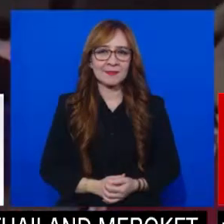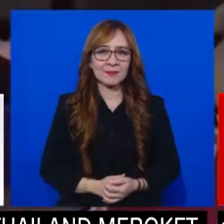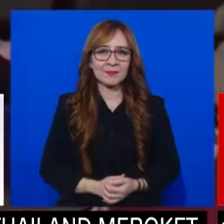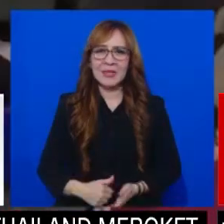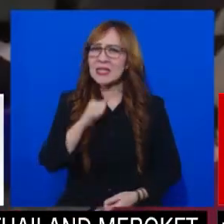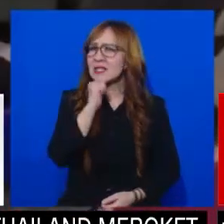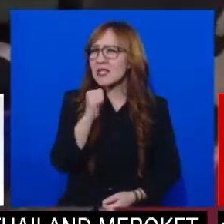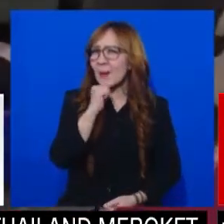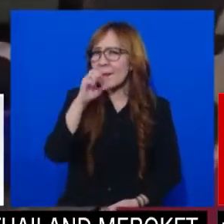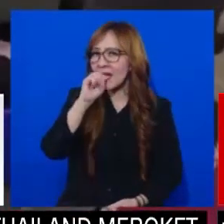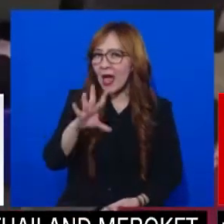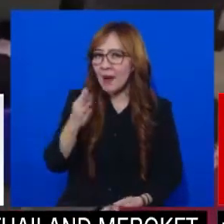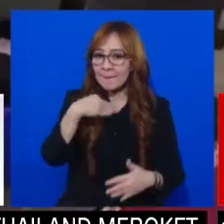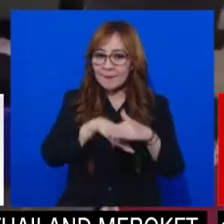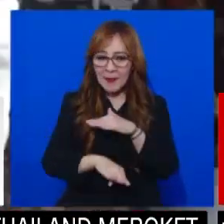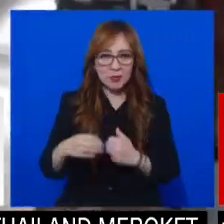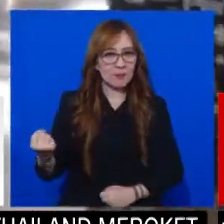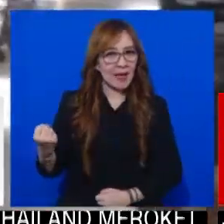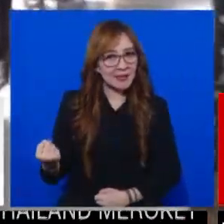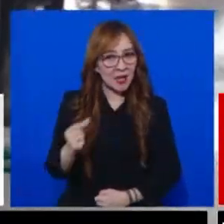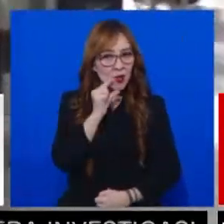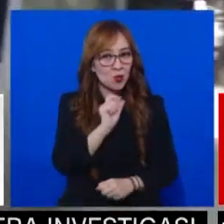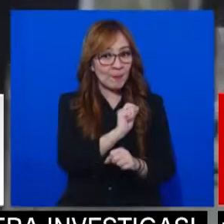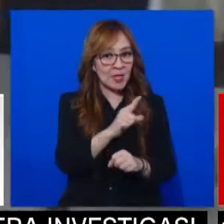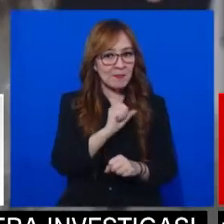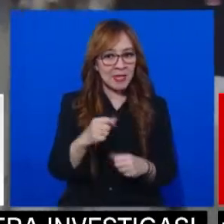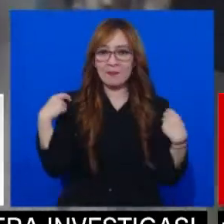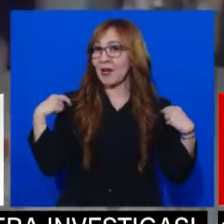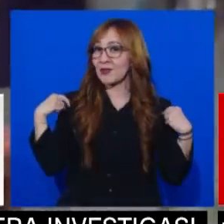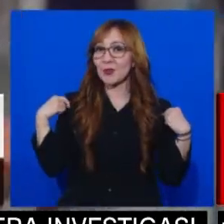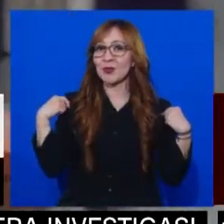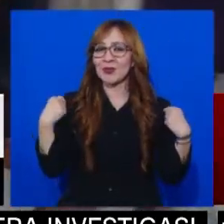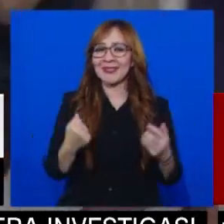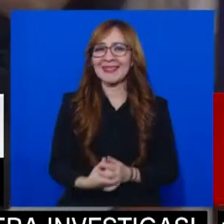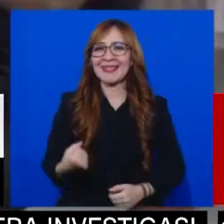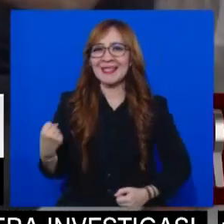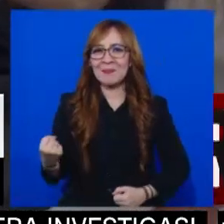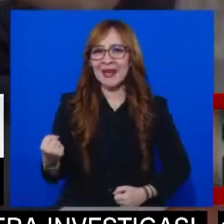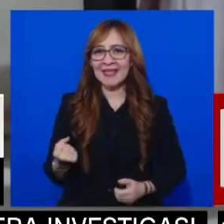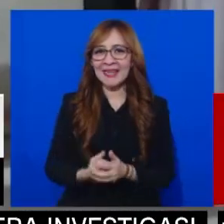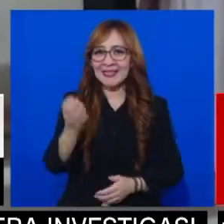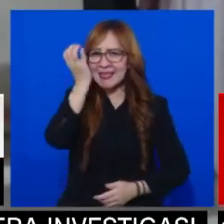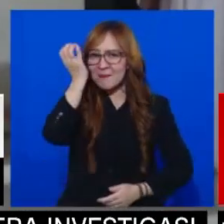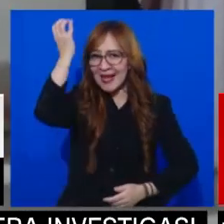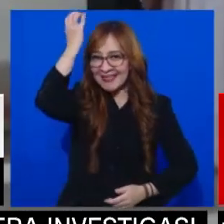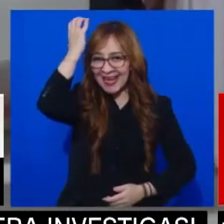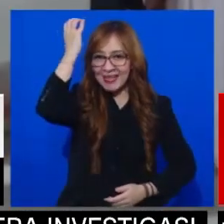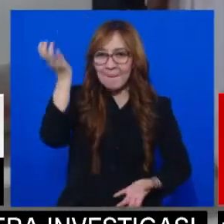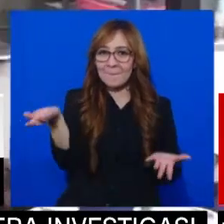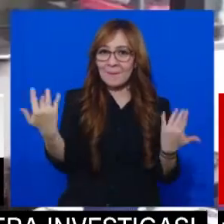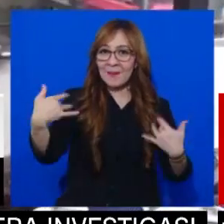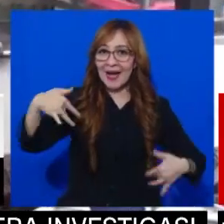Siapa bilang masuk ke tengah pasar hanya untuk belanja baju dan celana? Di Pasar Badung dan Pasar Bali, tepatnya di Los Pedagang